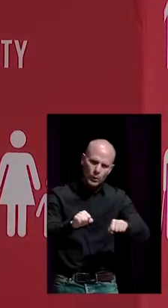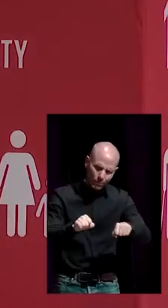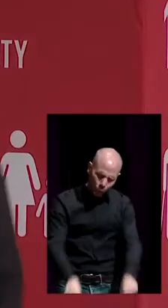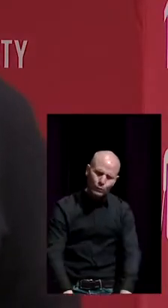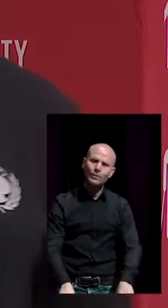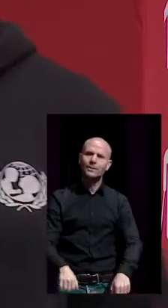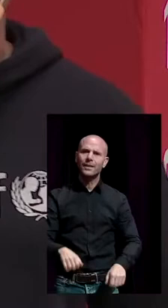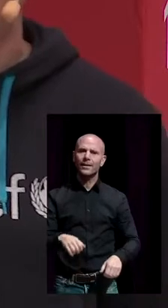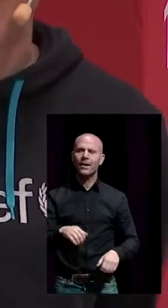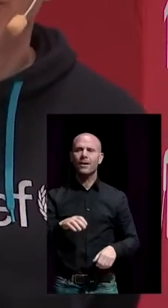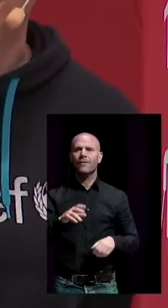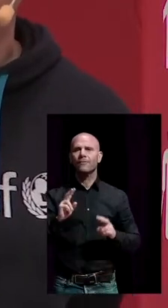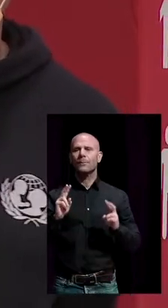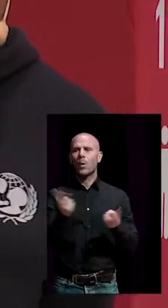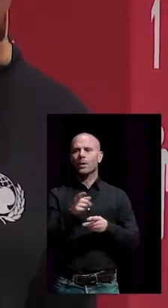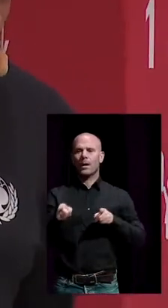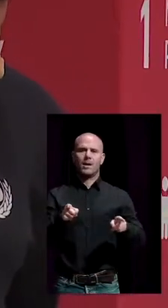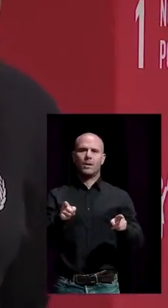måste få vara både och.